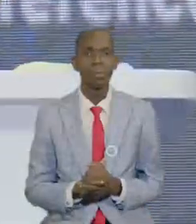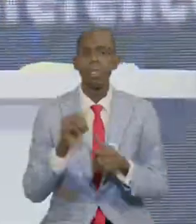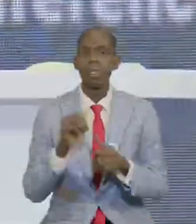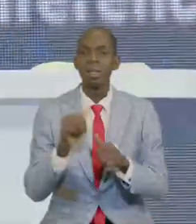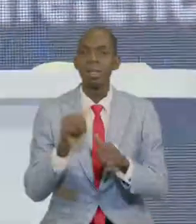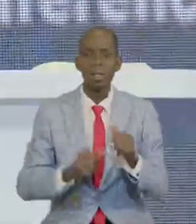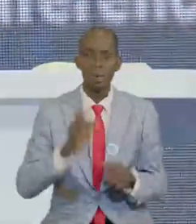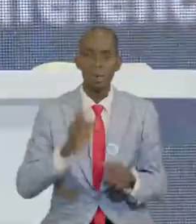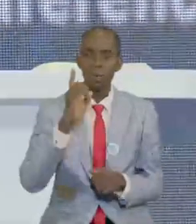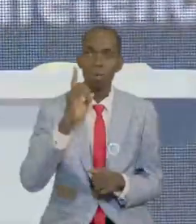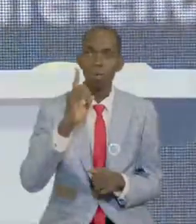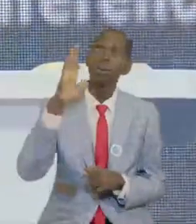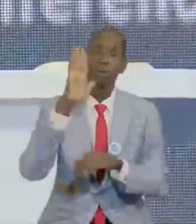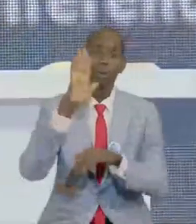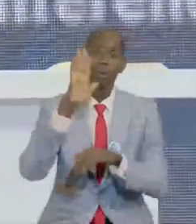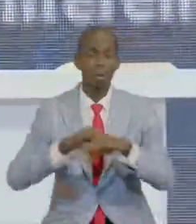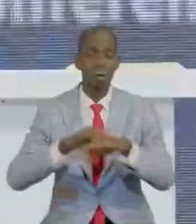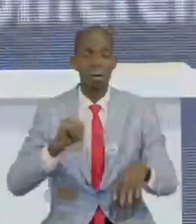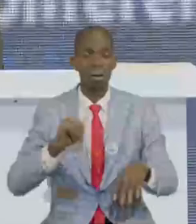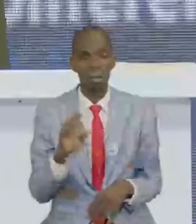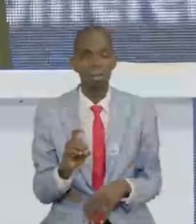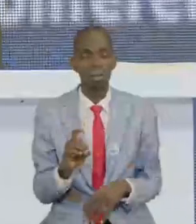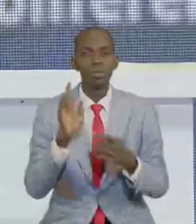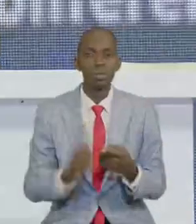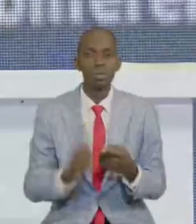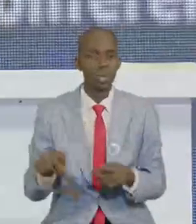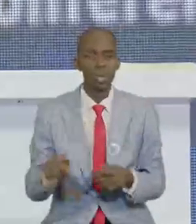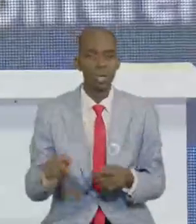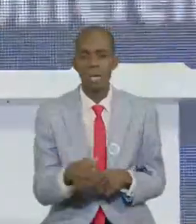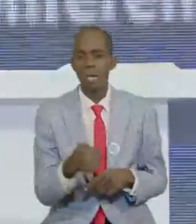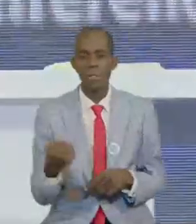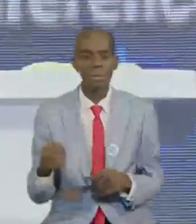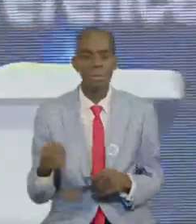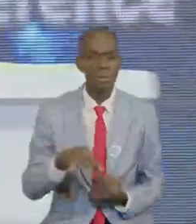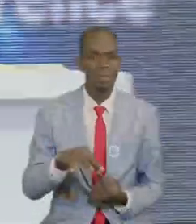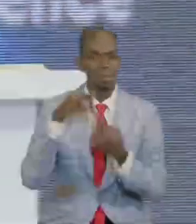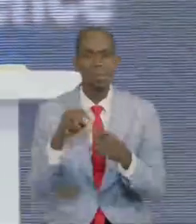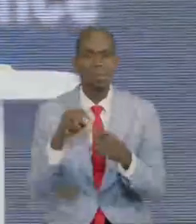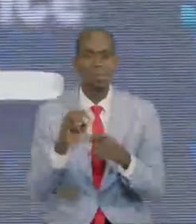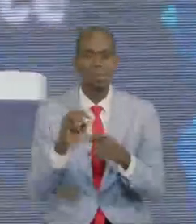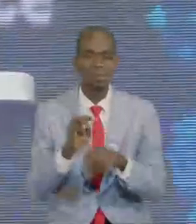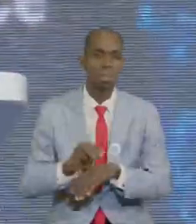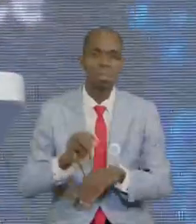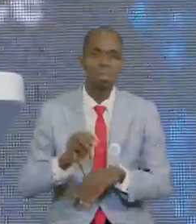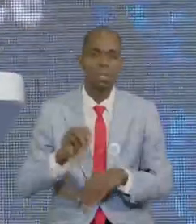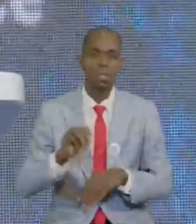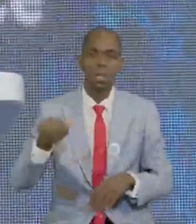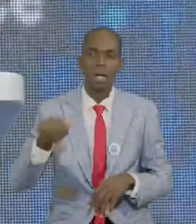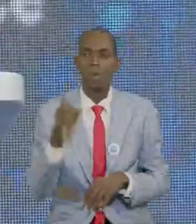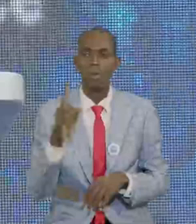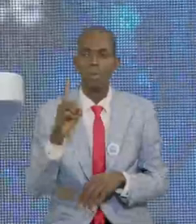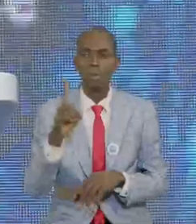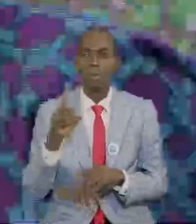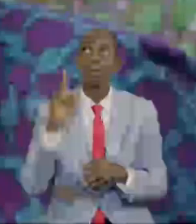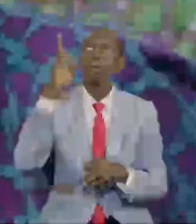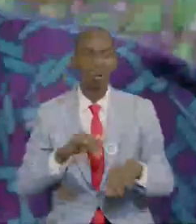God calls. Tous ceux que Dieu appelle. To any special ministry. Pour un ministère spécial. Anyone God calls. Toute